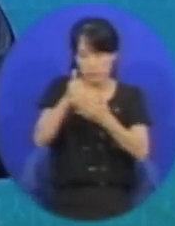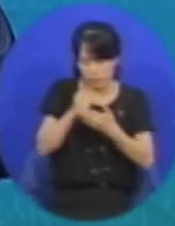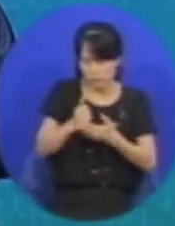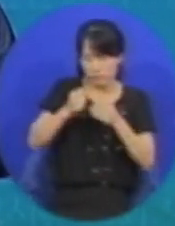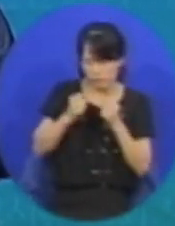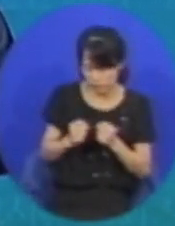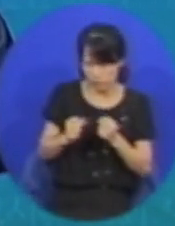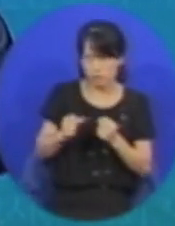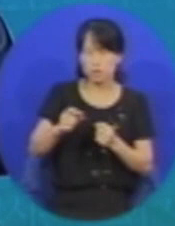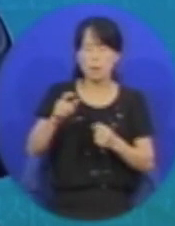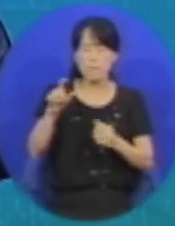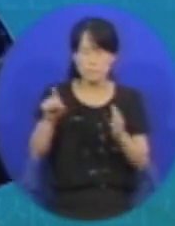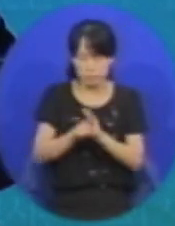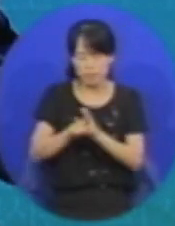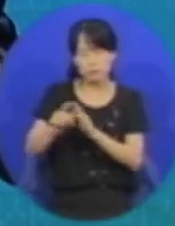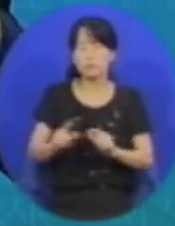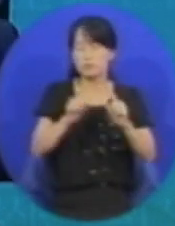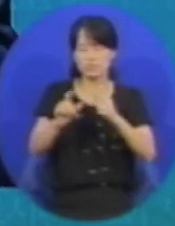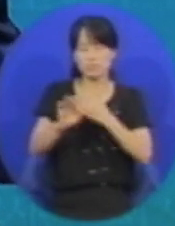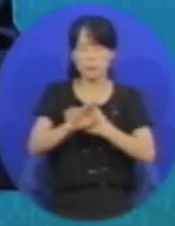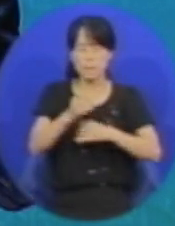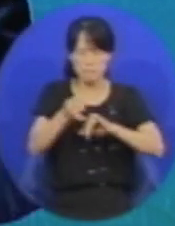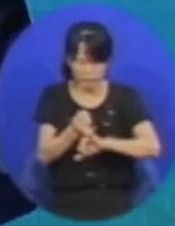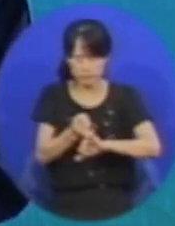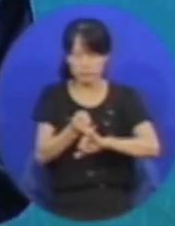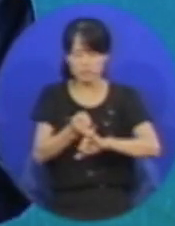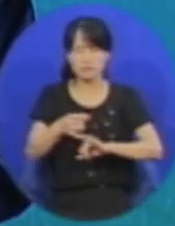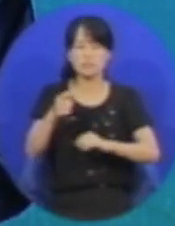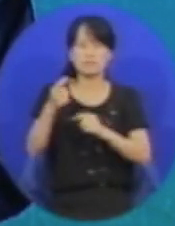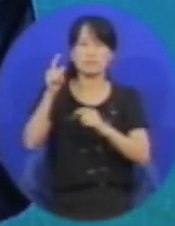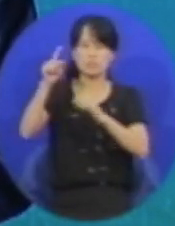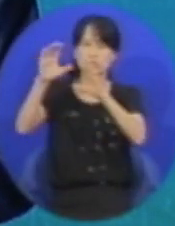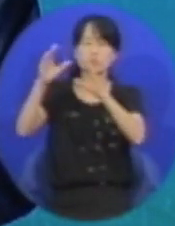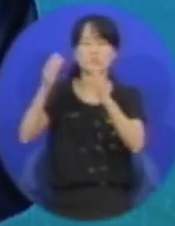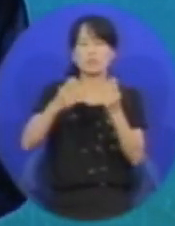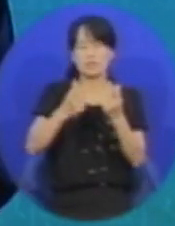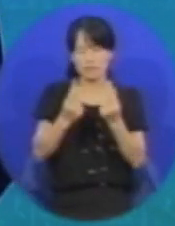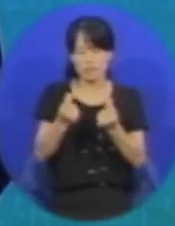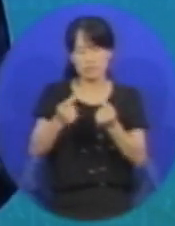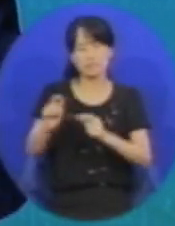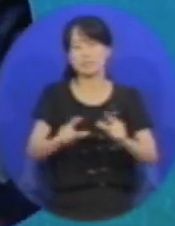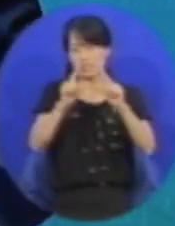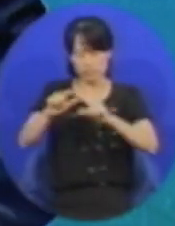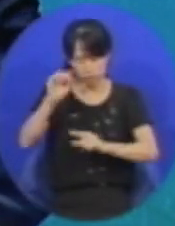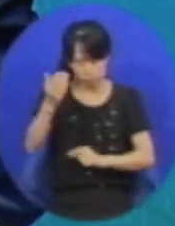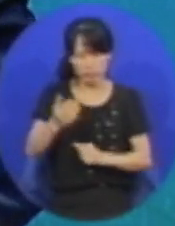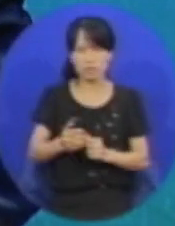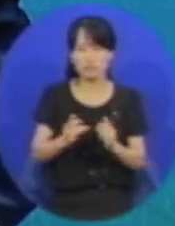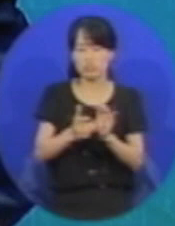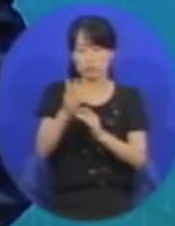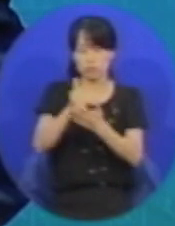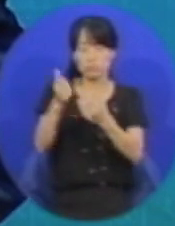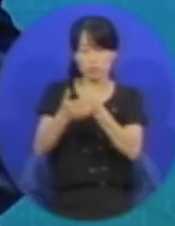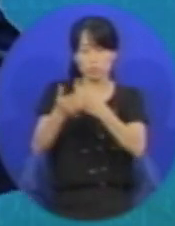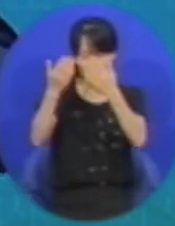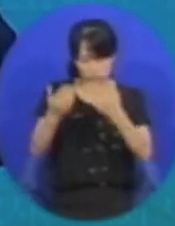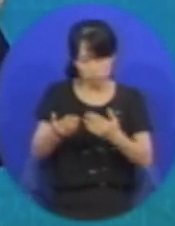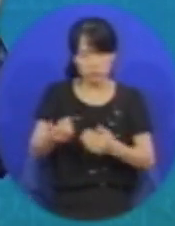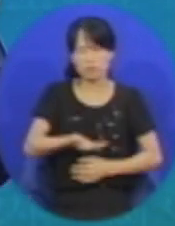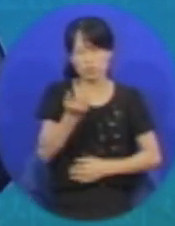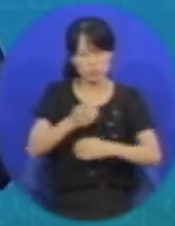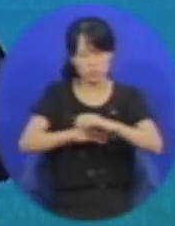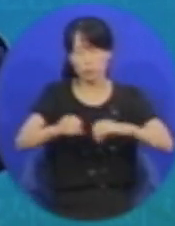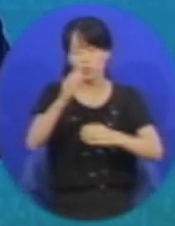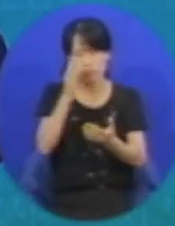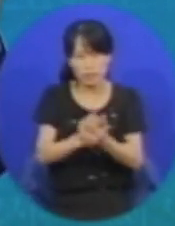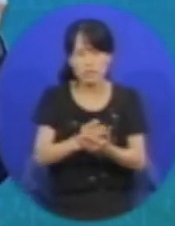살면 반드시 그렇게 됩니다. 예수님이 그렇게 바꿔주세요. 여러분, 오해하지 말아야 될 것은